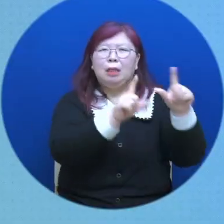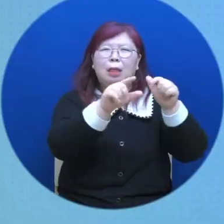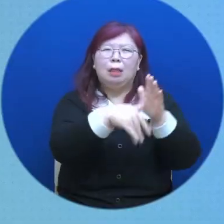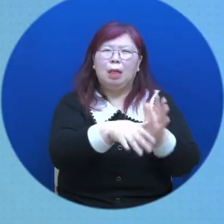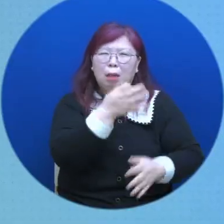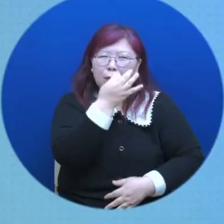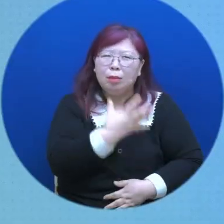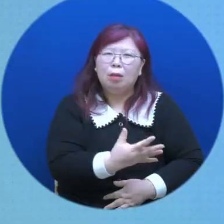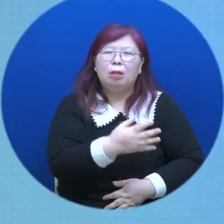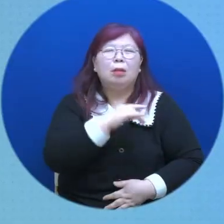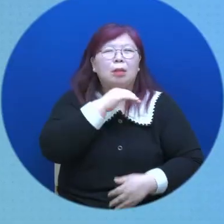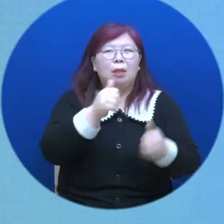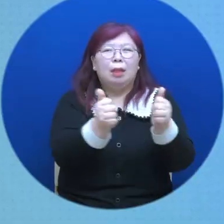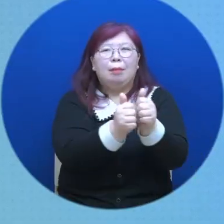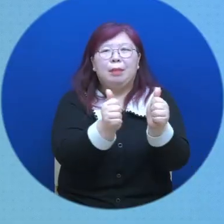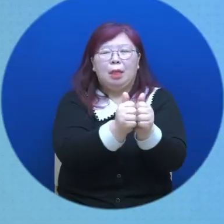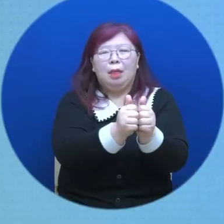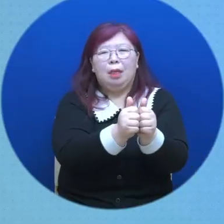말씀해 주고 있지 않습니까?